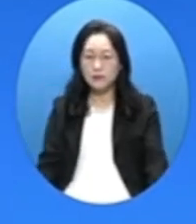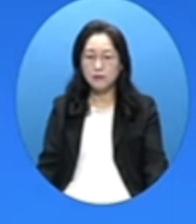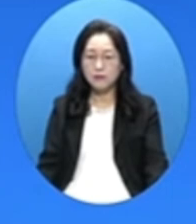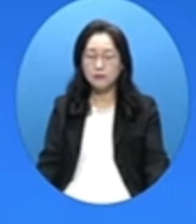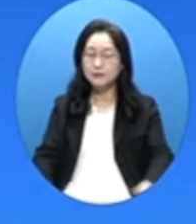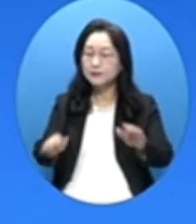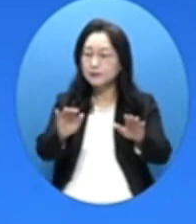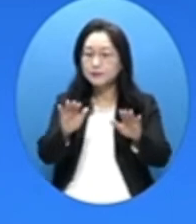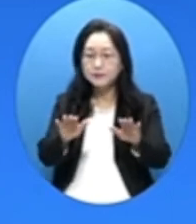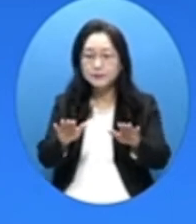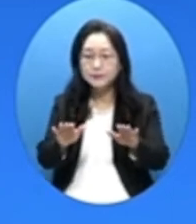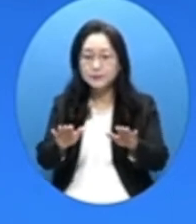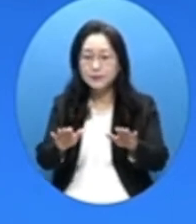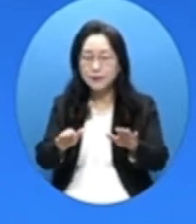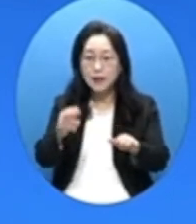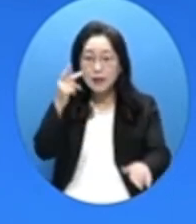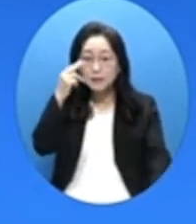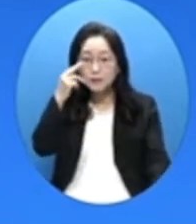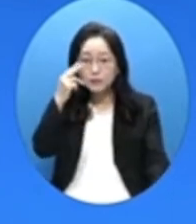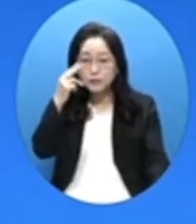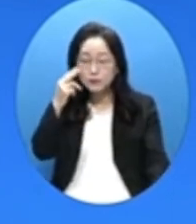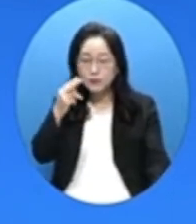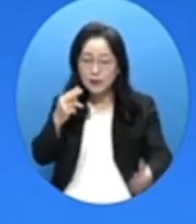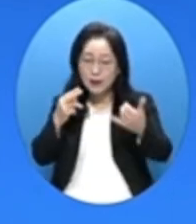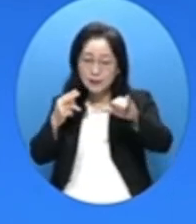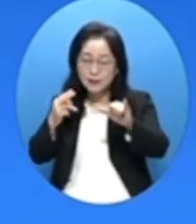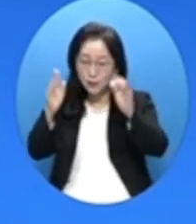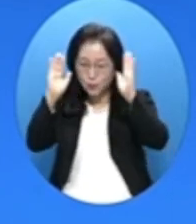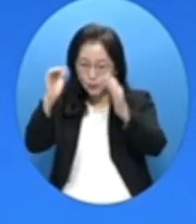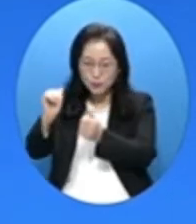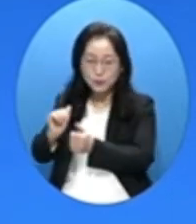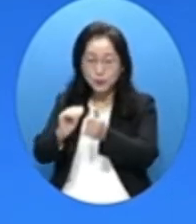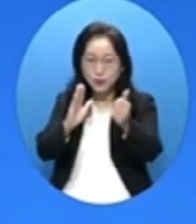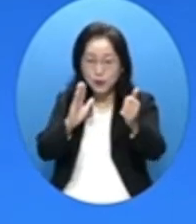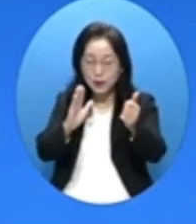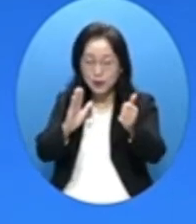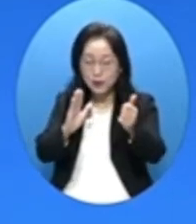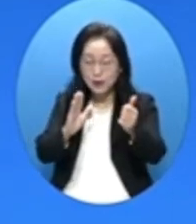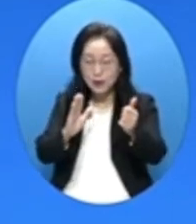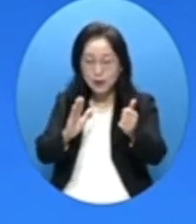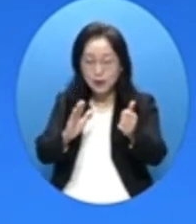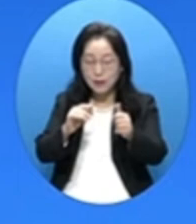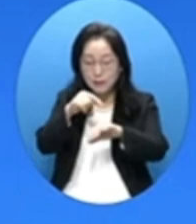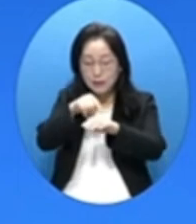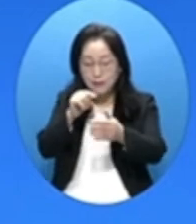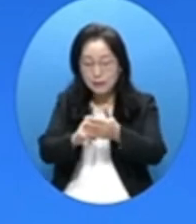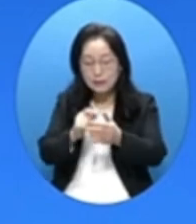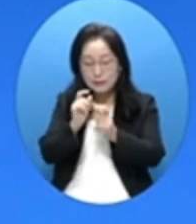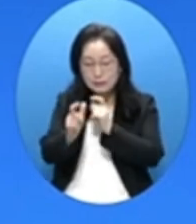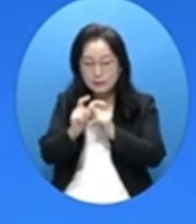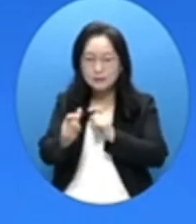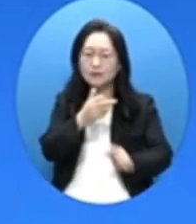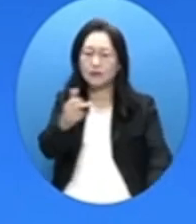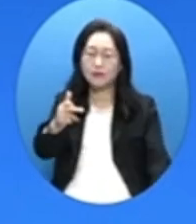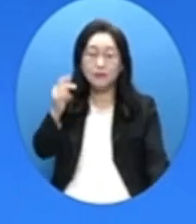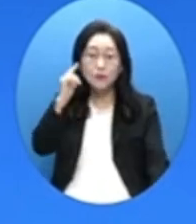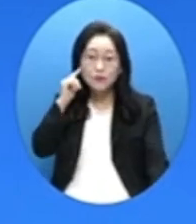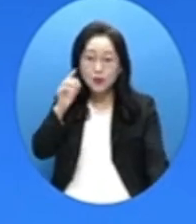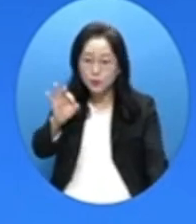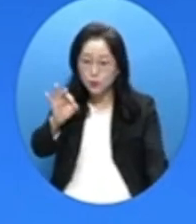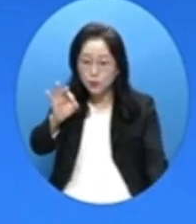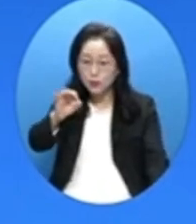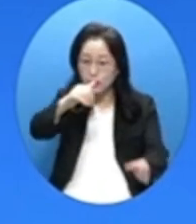미국에 자녀들을 유학 보낸 부모님들은 근심이 커졌습니다 송금을 해야